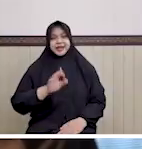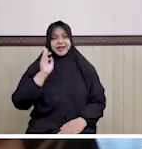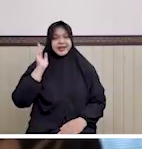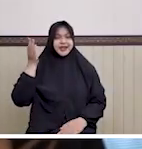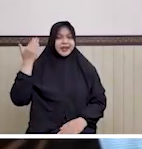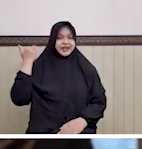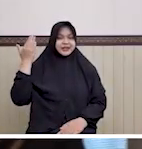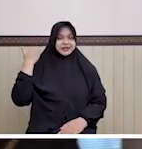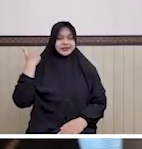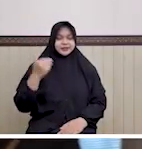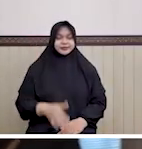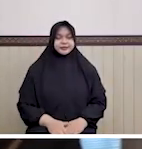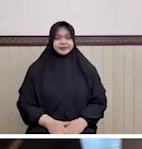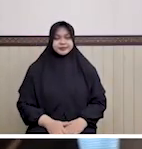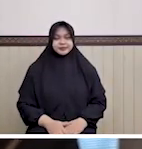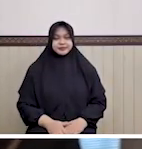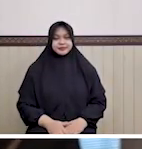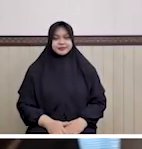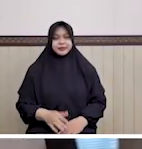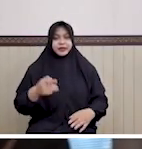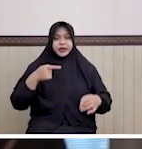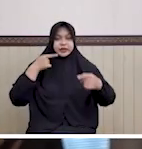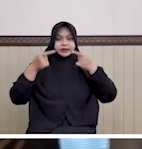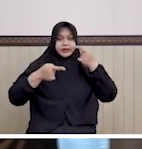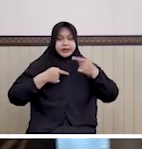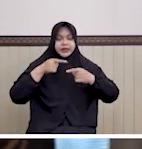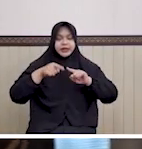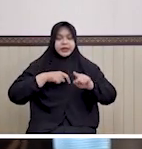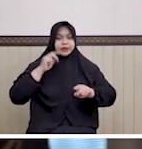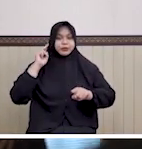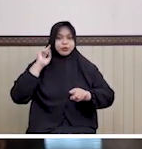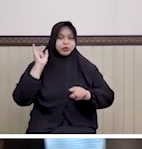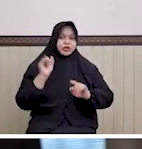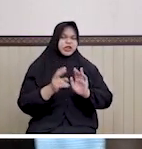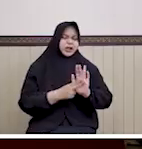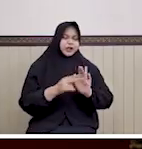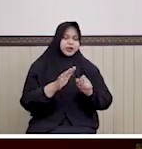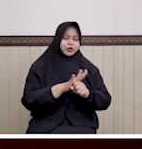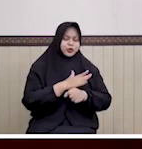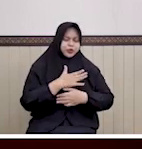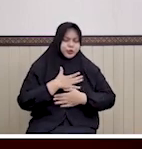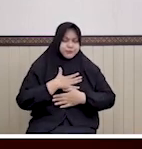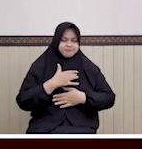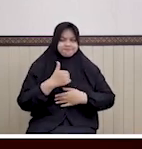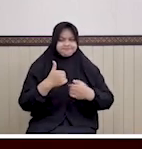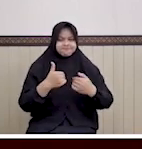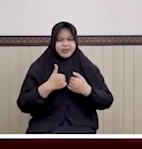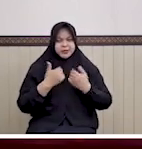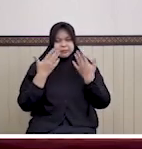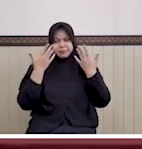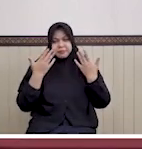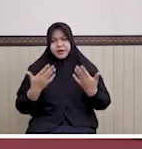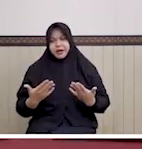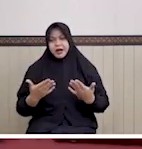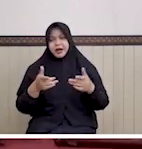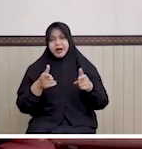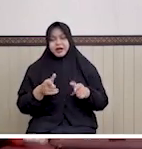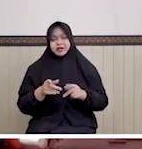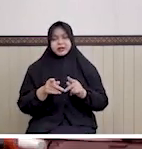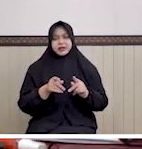tadi apa cerita dari Buin cukup ini ya menyentuh sekali ya bagaimana kemudian